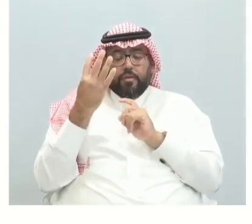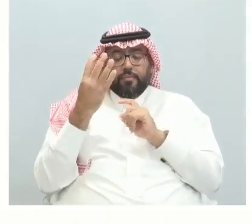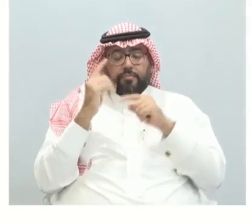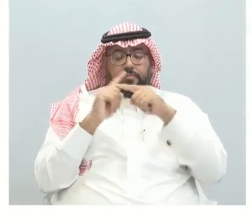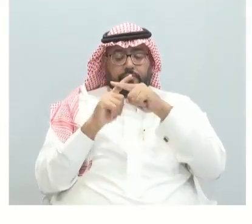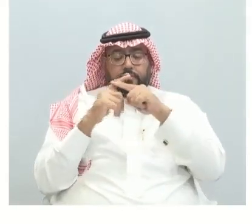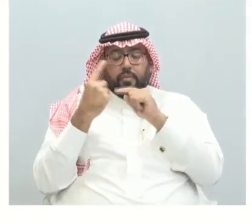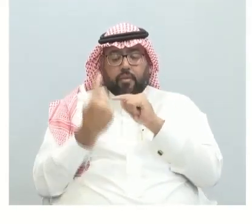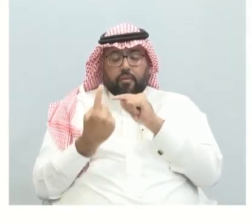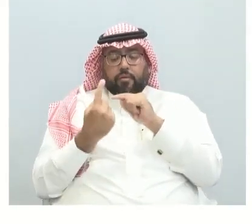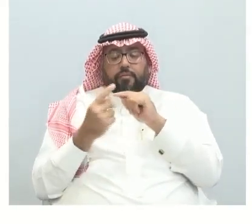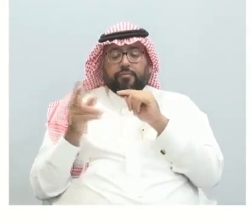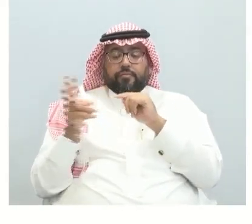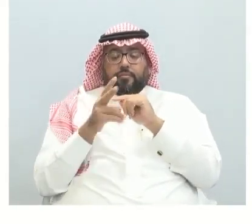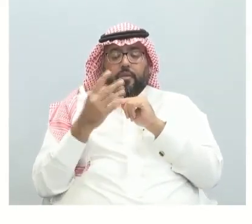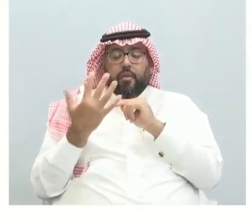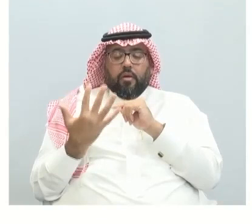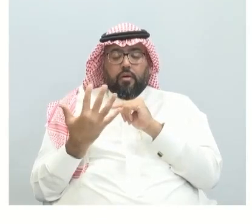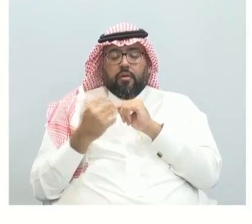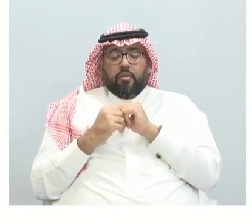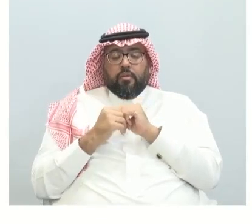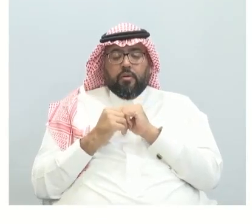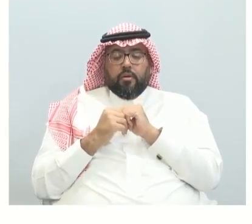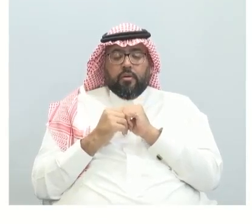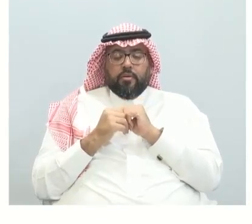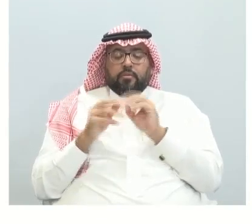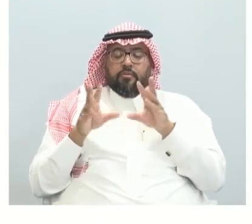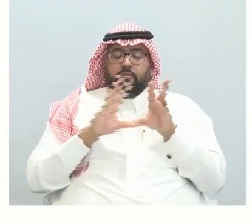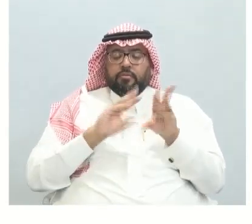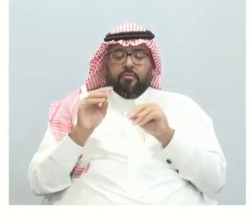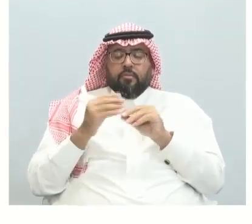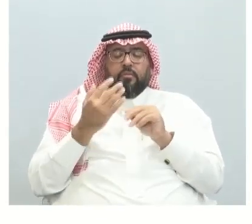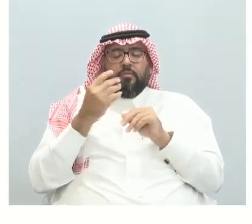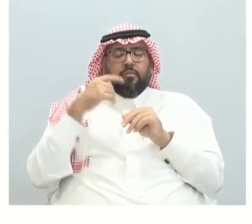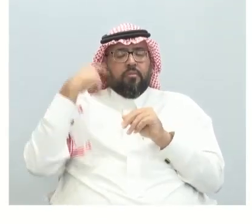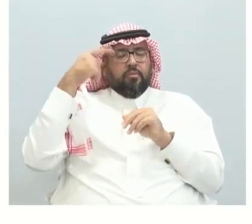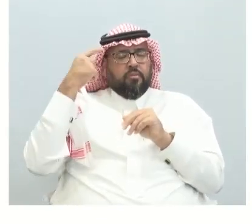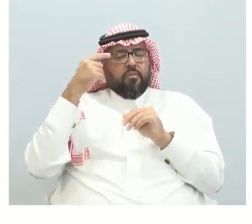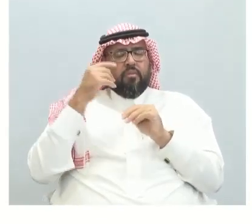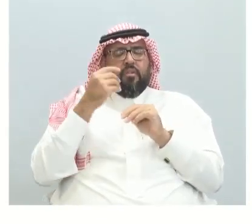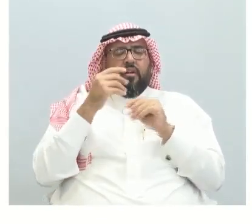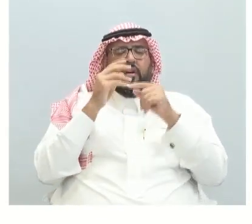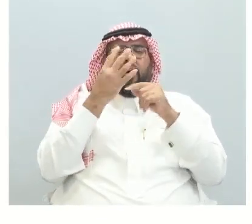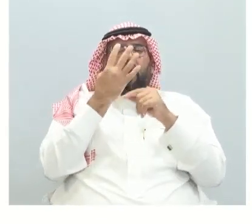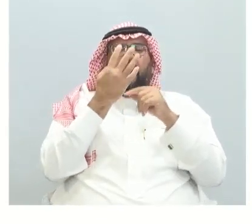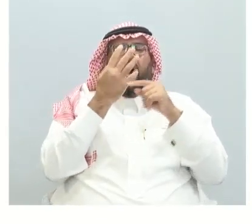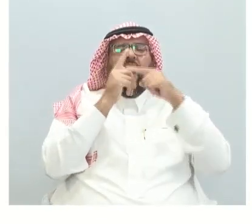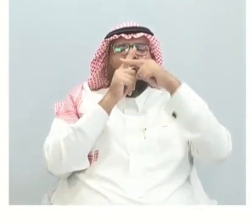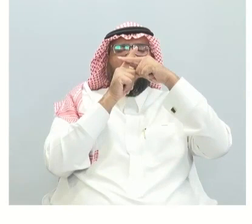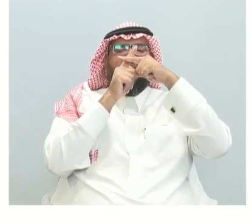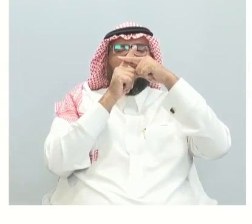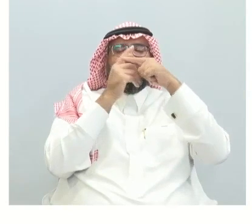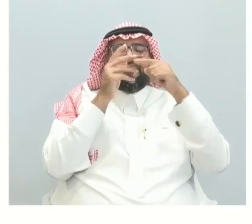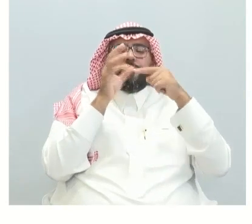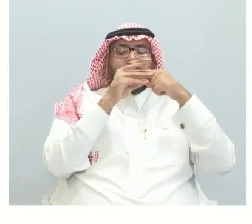زائد واحد يساوي خمسه ننتقل الى السؤال الاخر ايضا بنفس الفكره اجمع او اطرح هنا اشاره